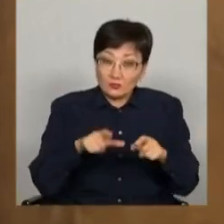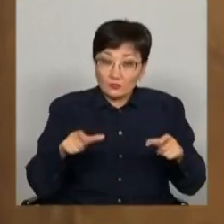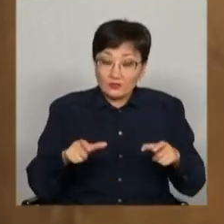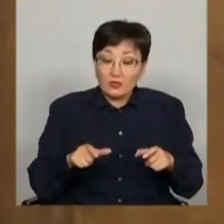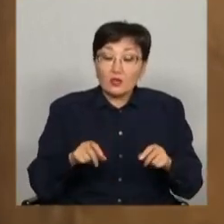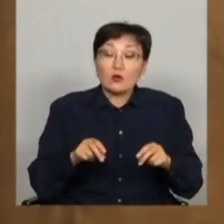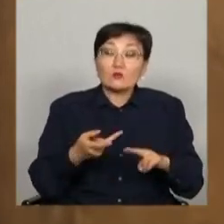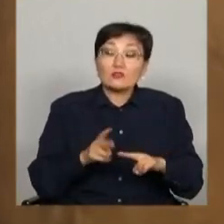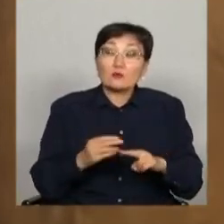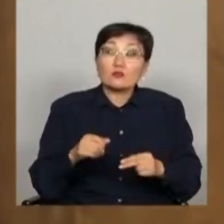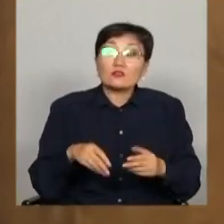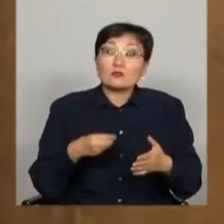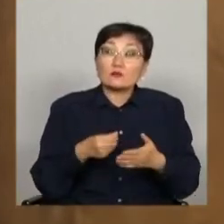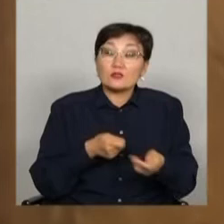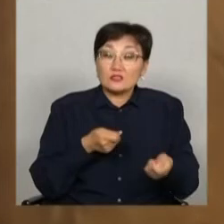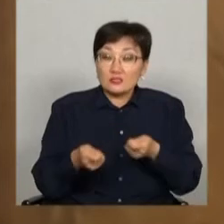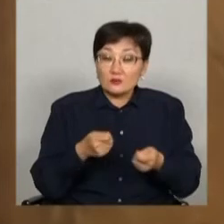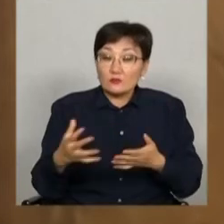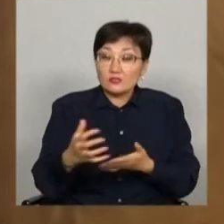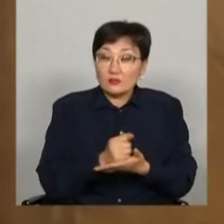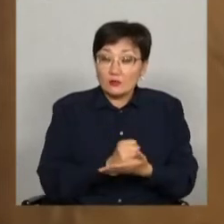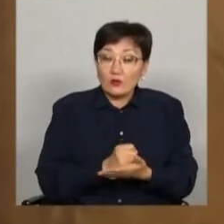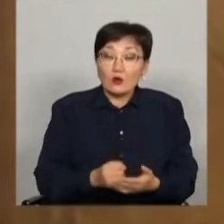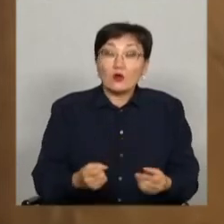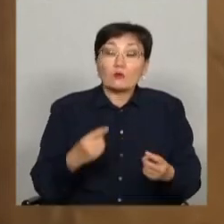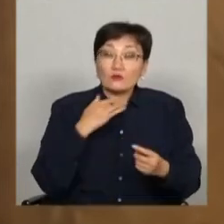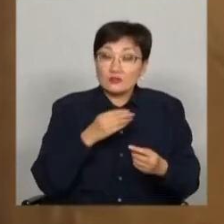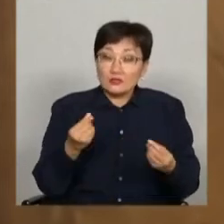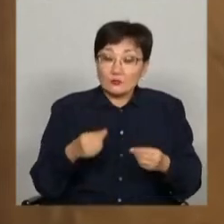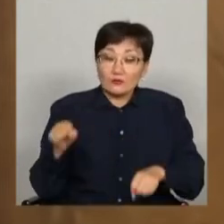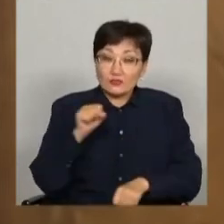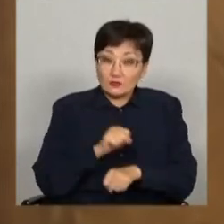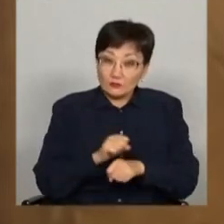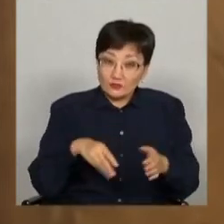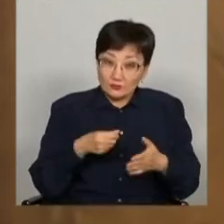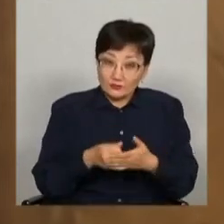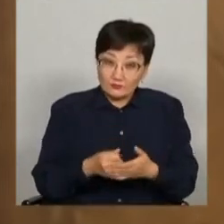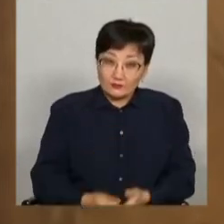Как правило, учредитель пирамиды, накопив значительную сумму, прекращает выплаты